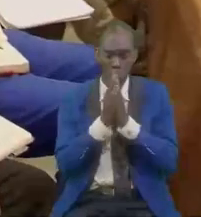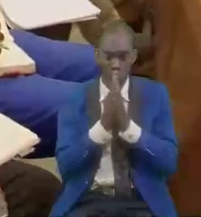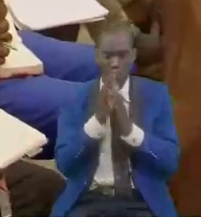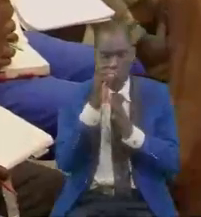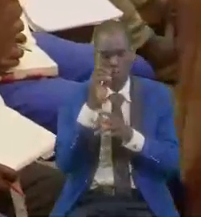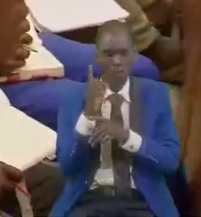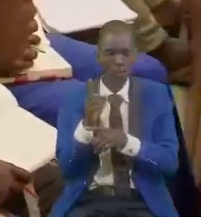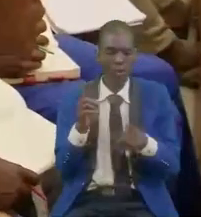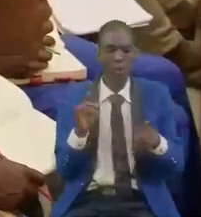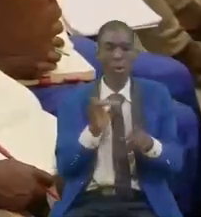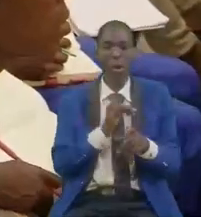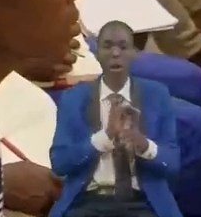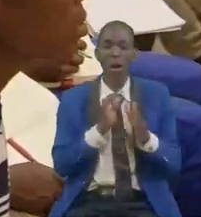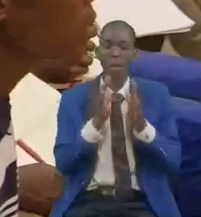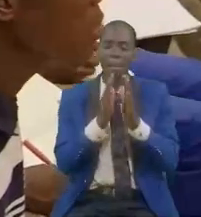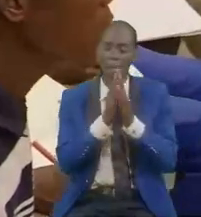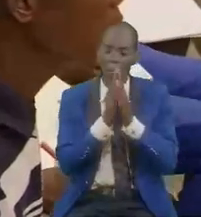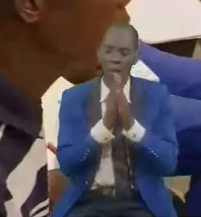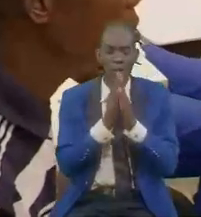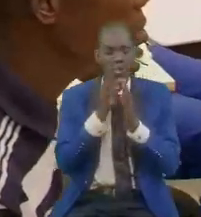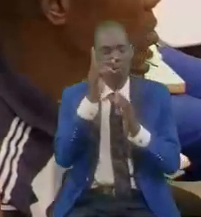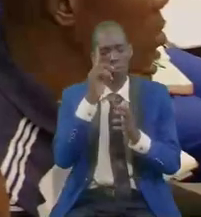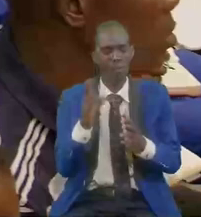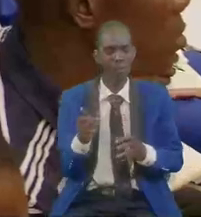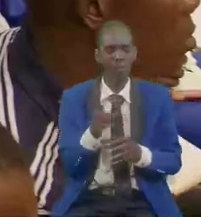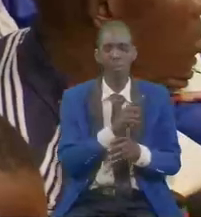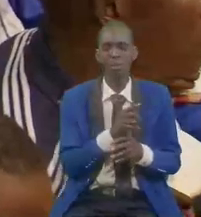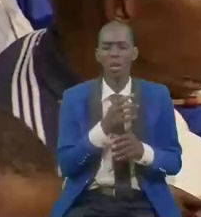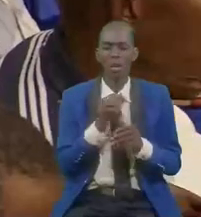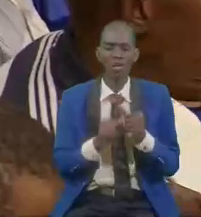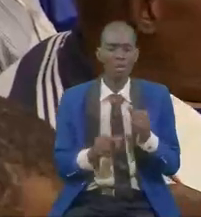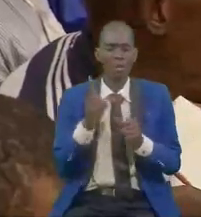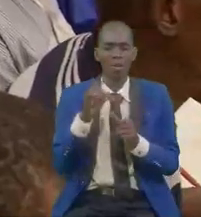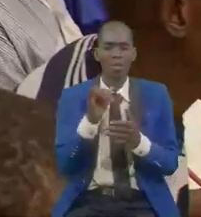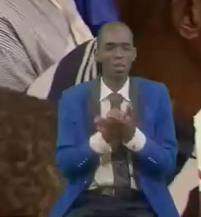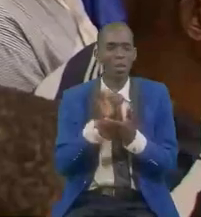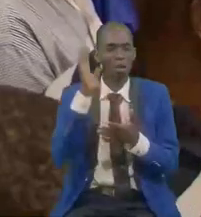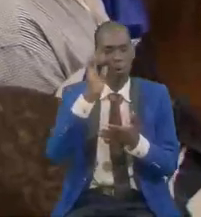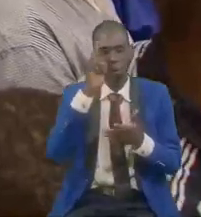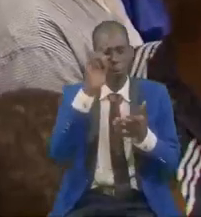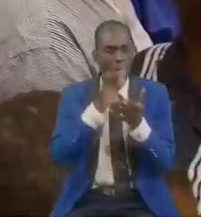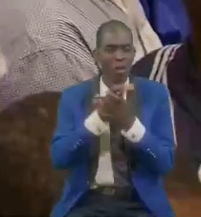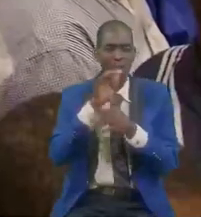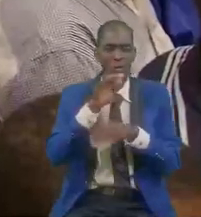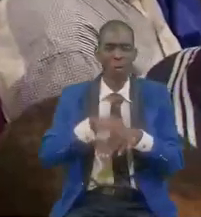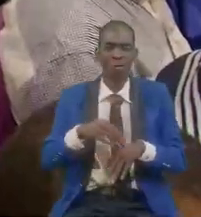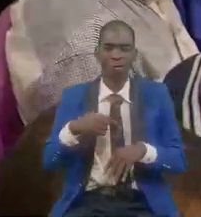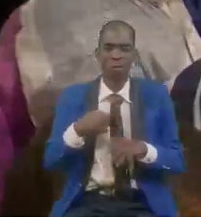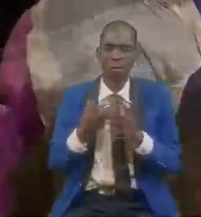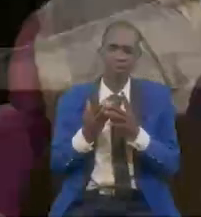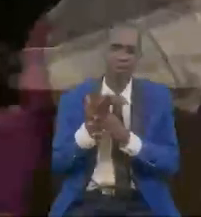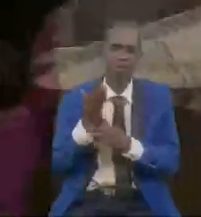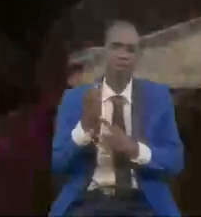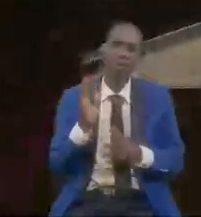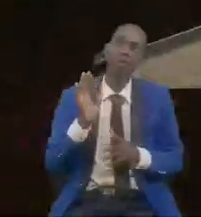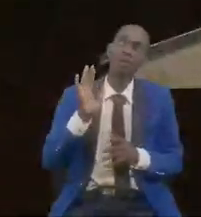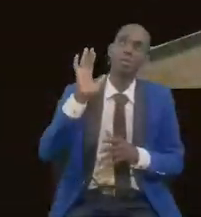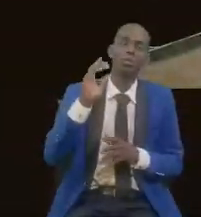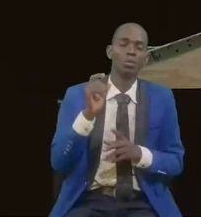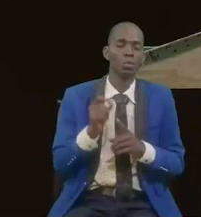gens. Pas eux seulement. Je prie pour tout le monde. Ceux qui croiront en moi par leur parole. Afin